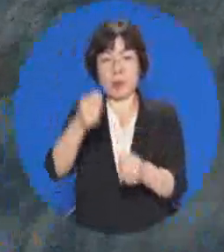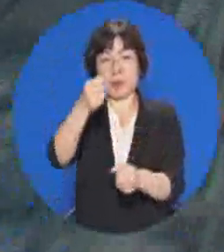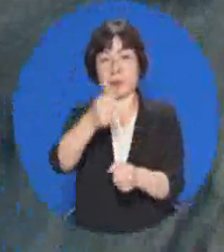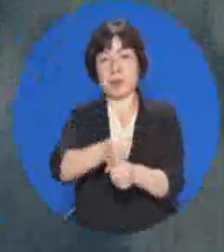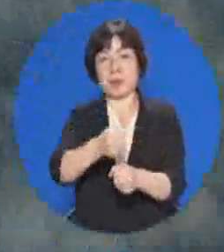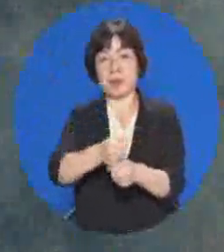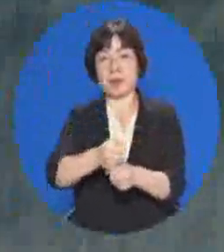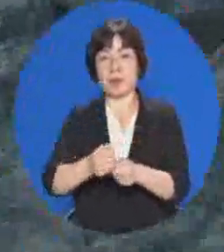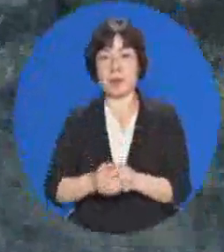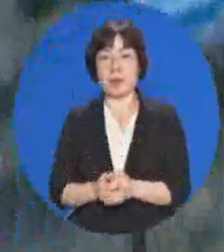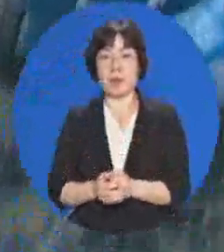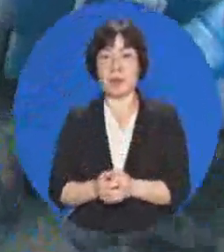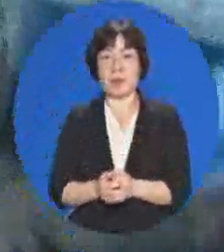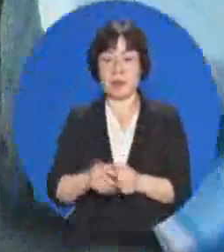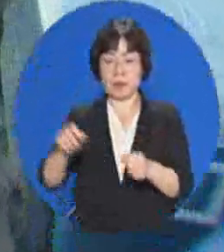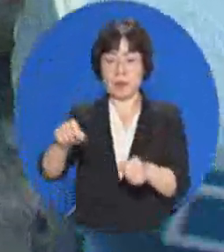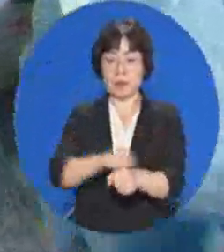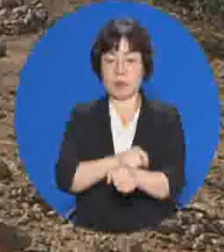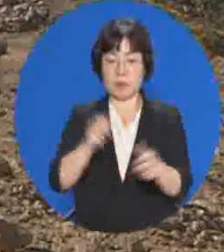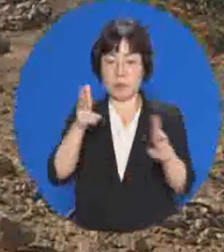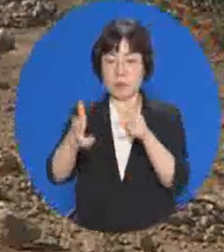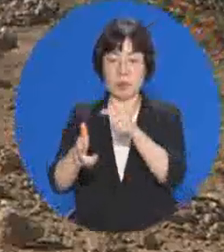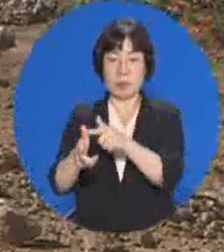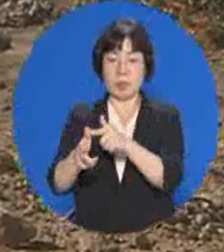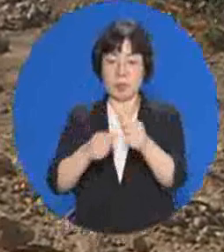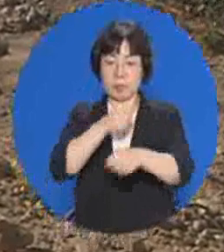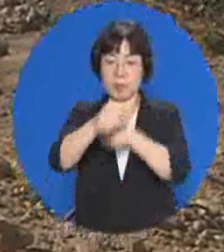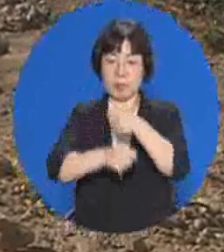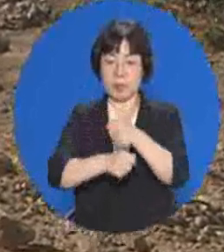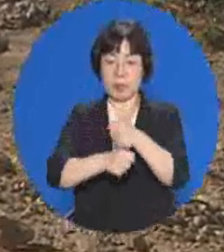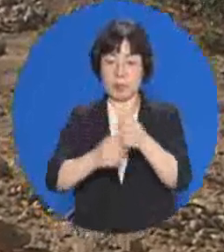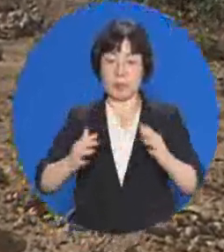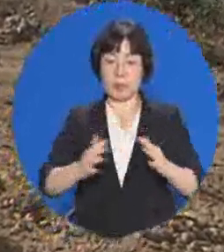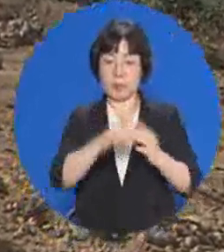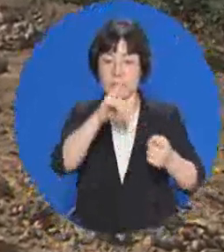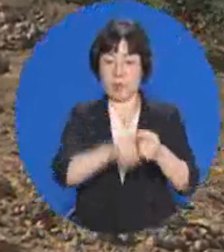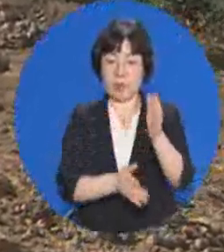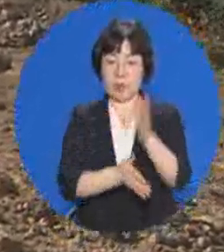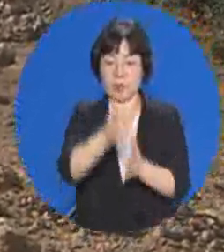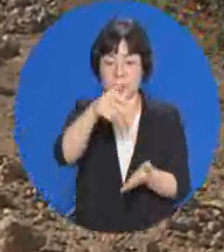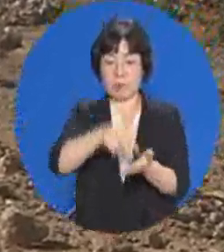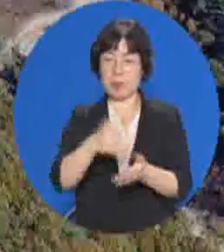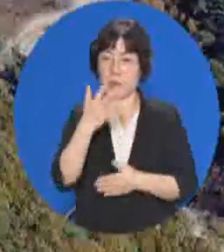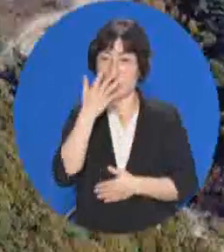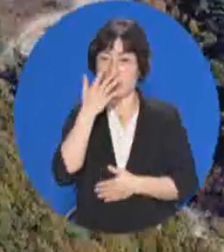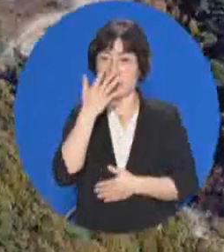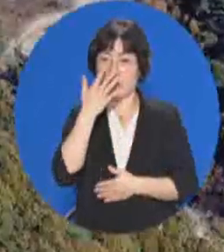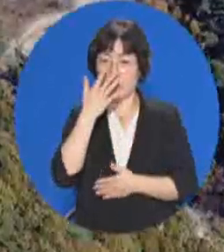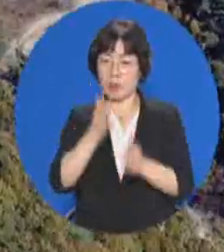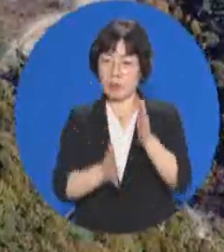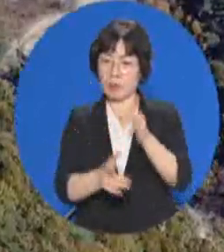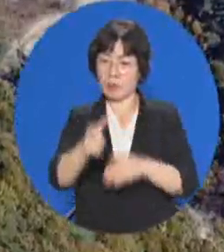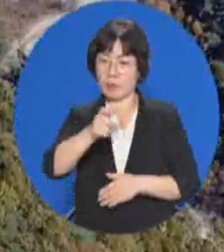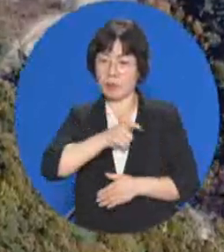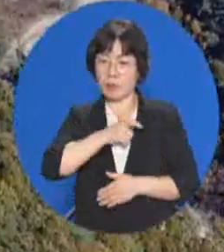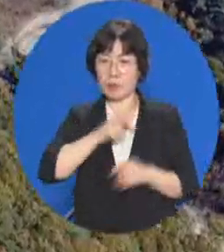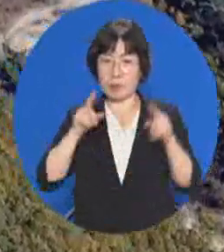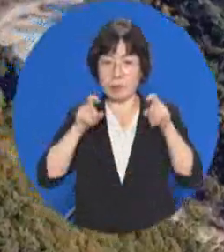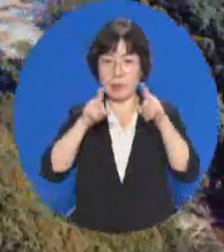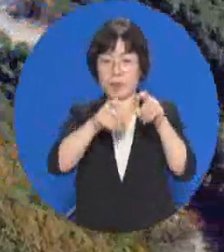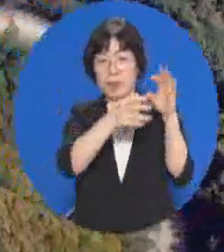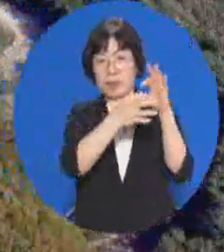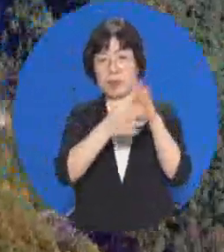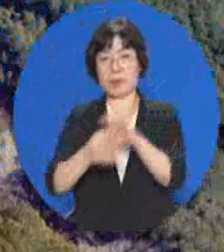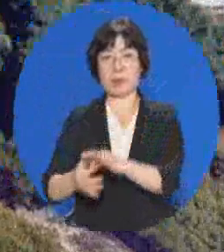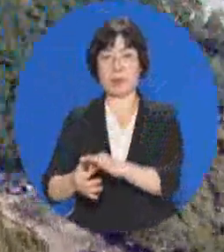개설까지 특정 리조트 업체의 무분별한 개발 행위에 대한 여수시의 미온적인 대응에 의문이 갈수록 커지고